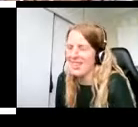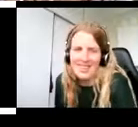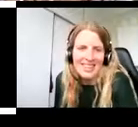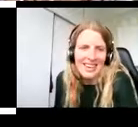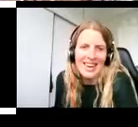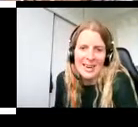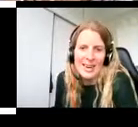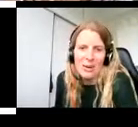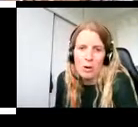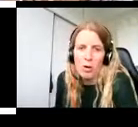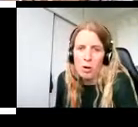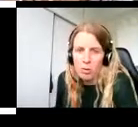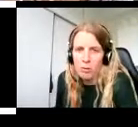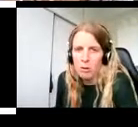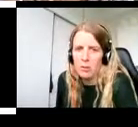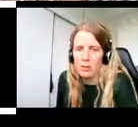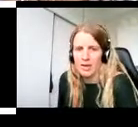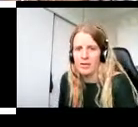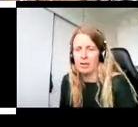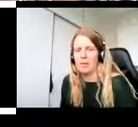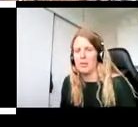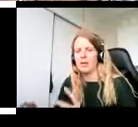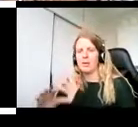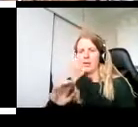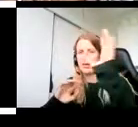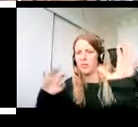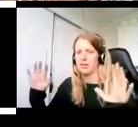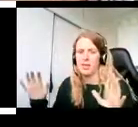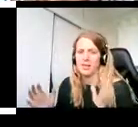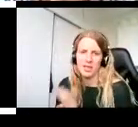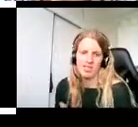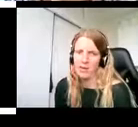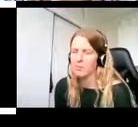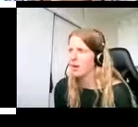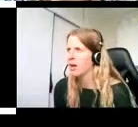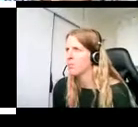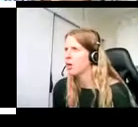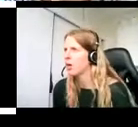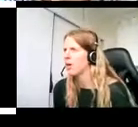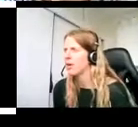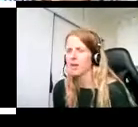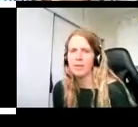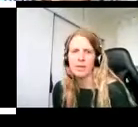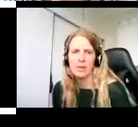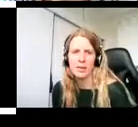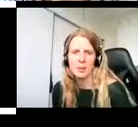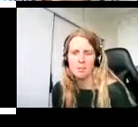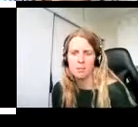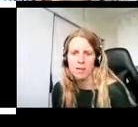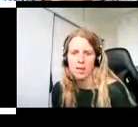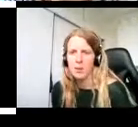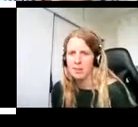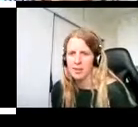even verschijnen. Wat we ook wel willen benadrukken, we gaan een presentatie geven met allemaal mogelijkheden,